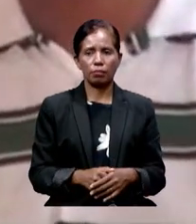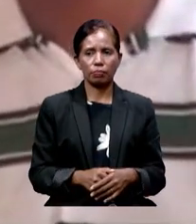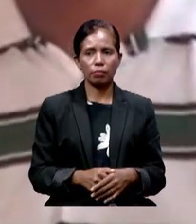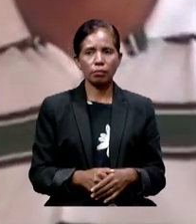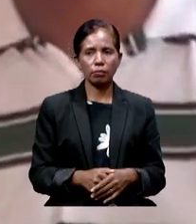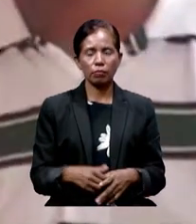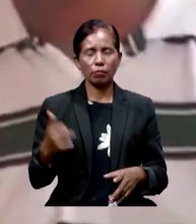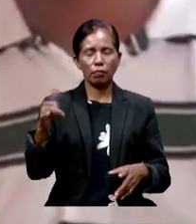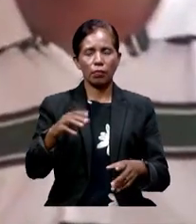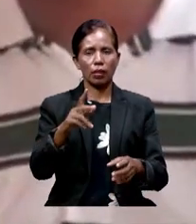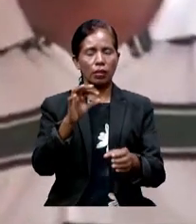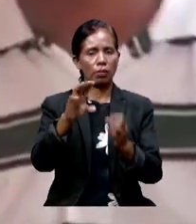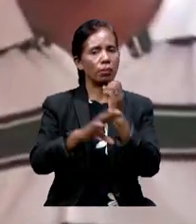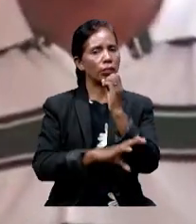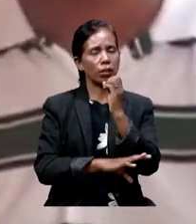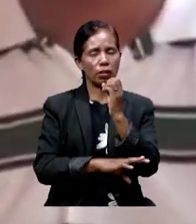sir ne perusau laia